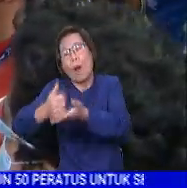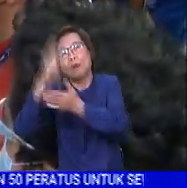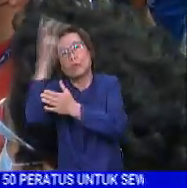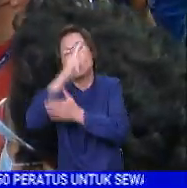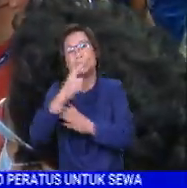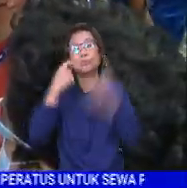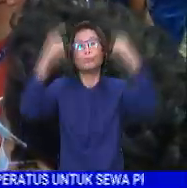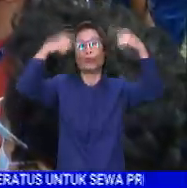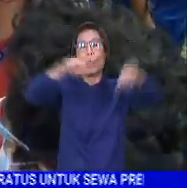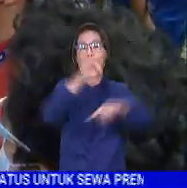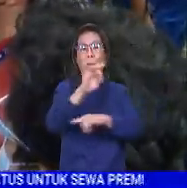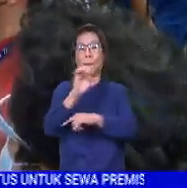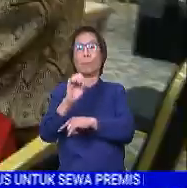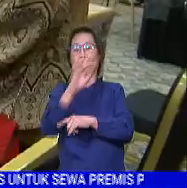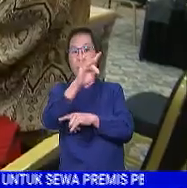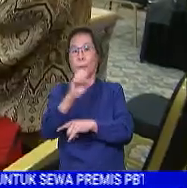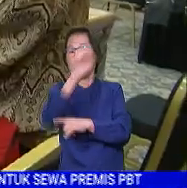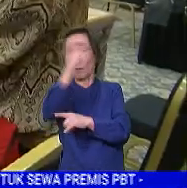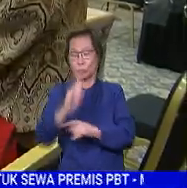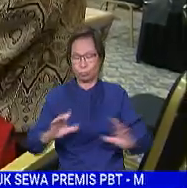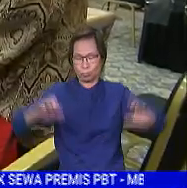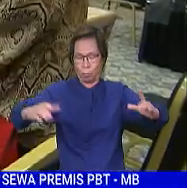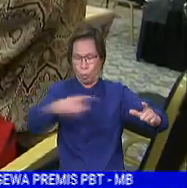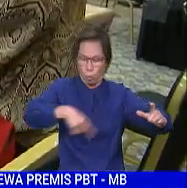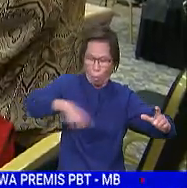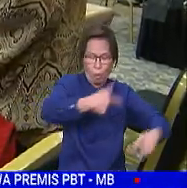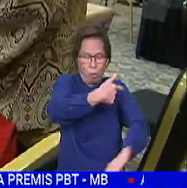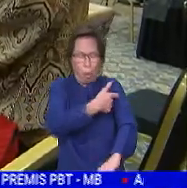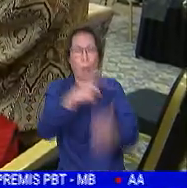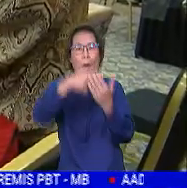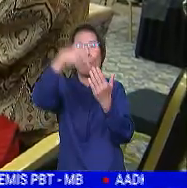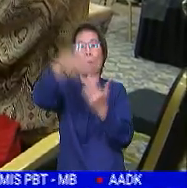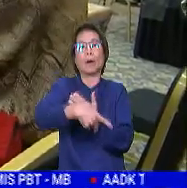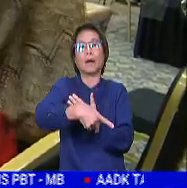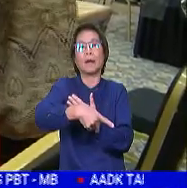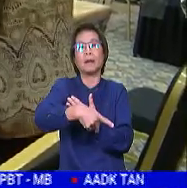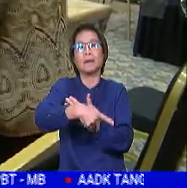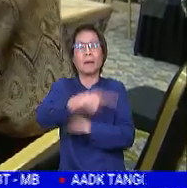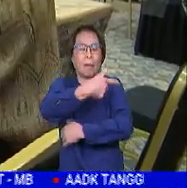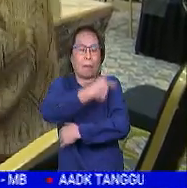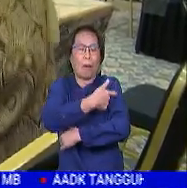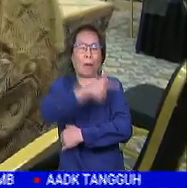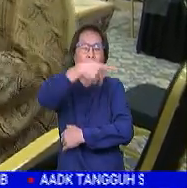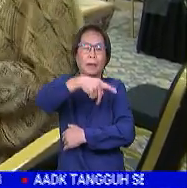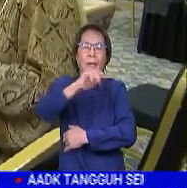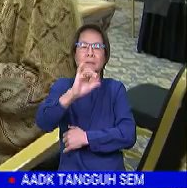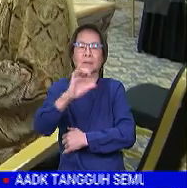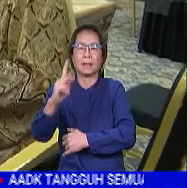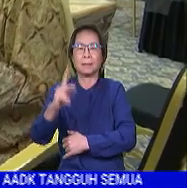mencapai sasaran 80 ratus immunity kelompok menerusi program imunisasi Kobe 11 kebangsaan